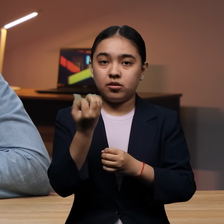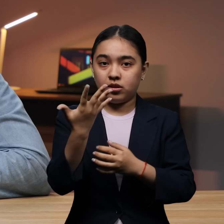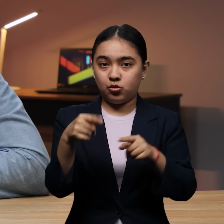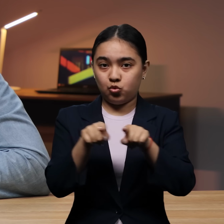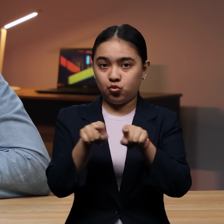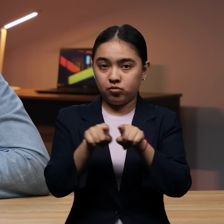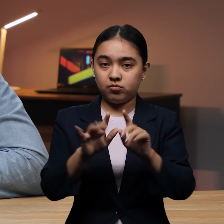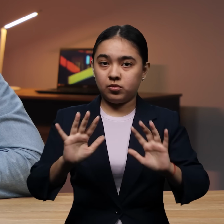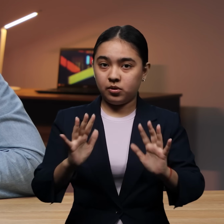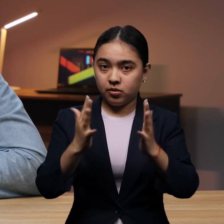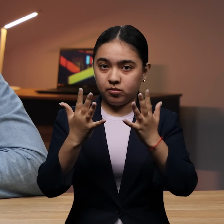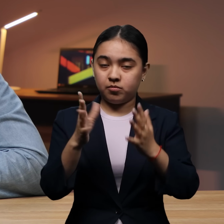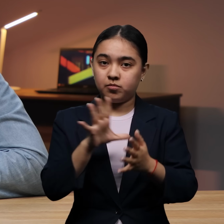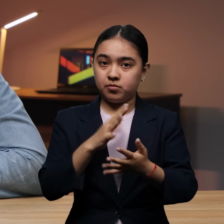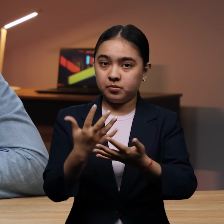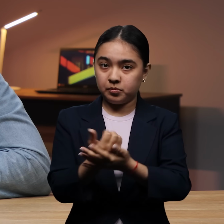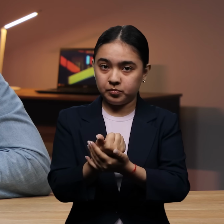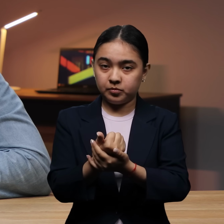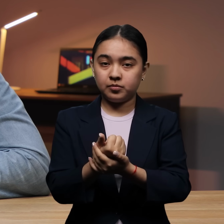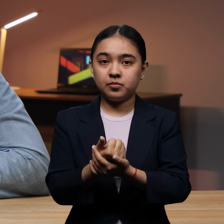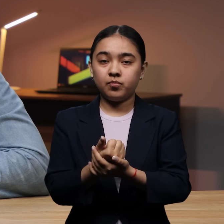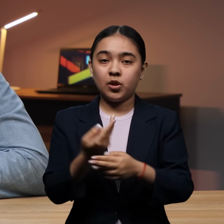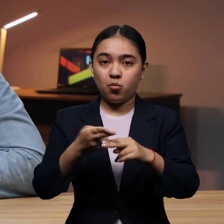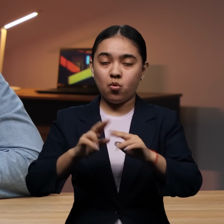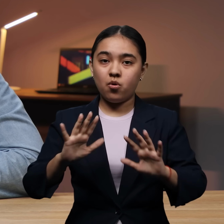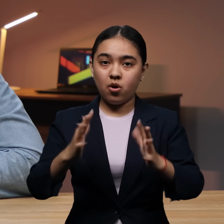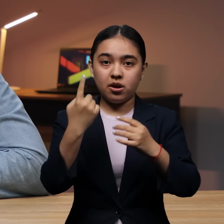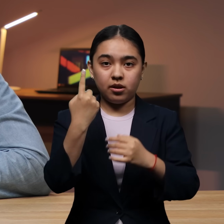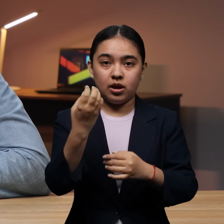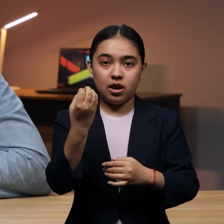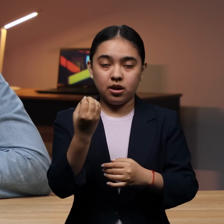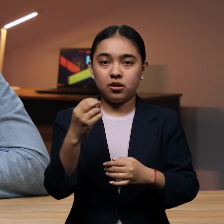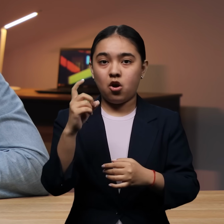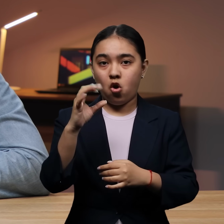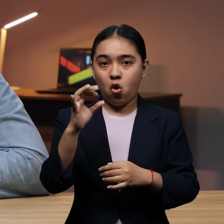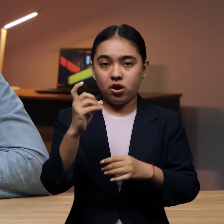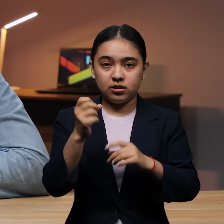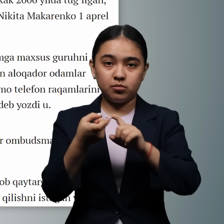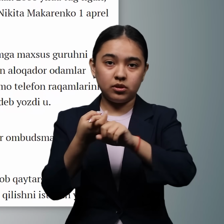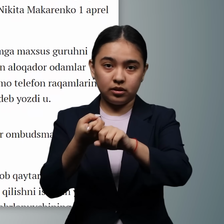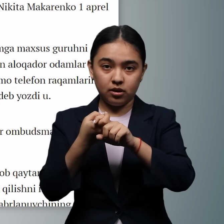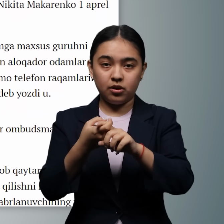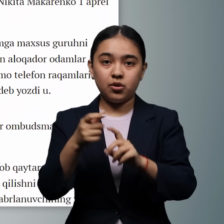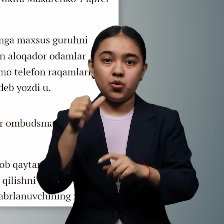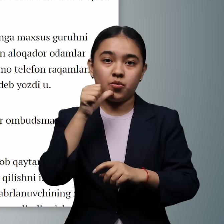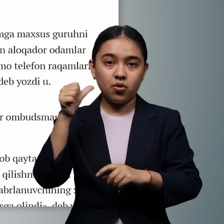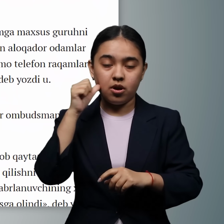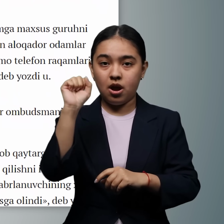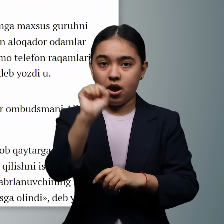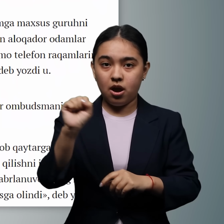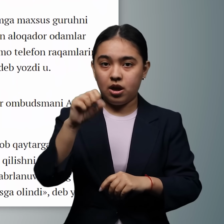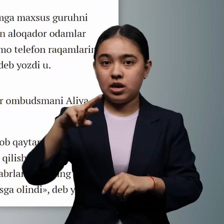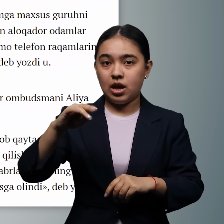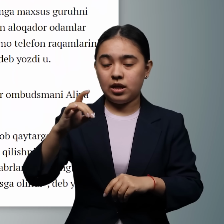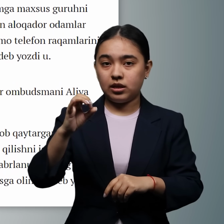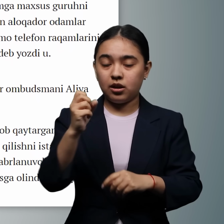nechta shunga yaqin holatlar ham oshkor bo'ldi. Bu holatlardan biri yana Xorazmga taalluqli. O'tgan yili avgustda